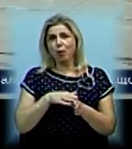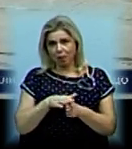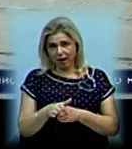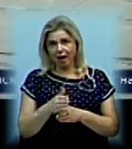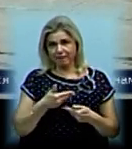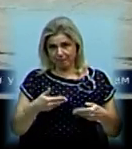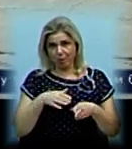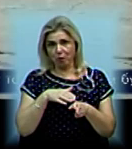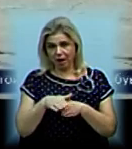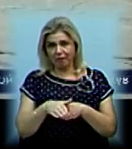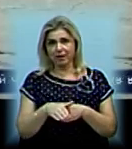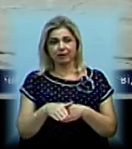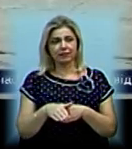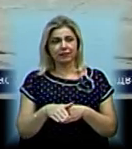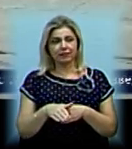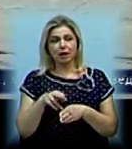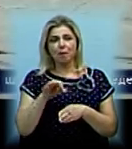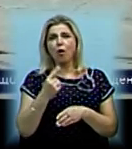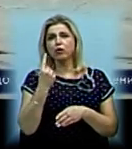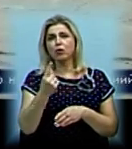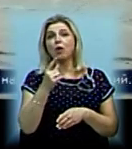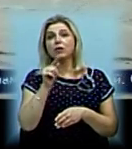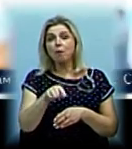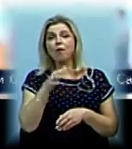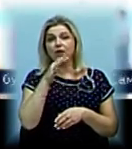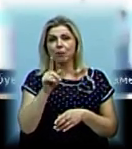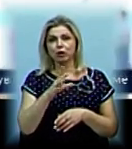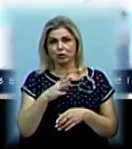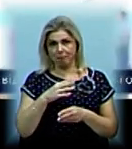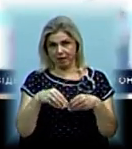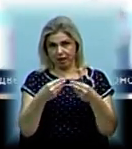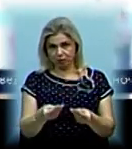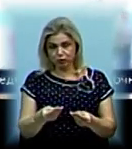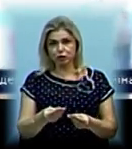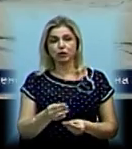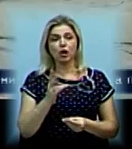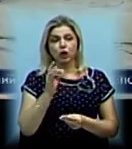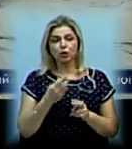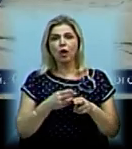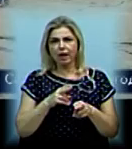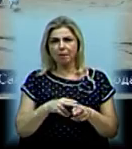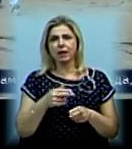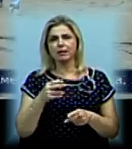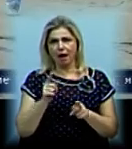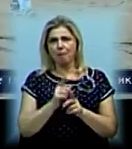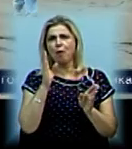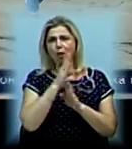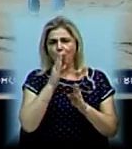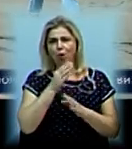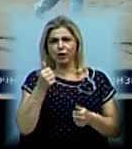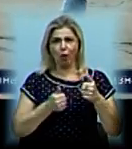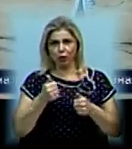управились по тому часу, що нам було відпущено. Вот именно гоночная погода,